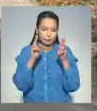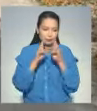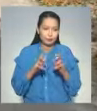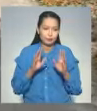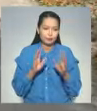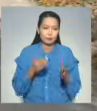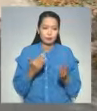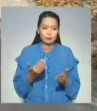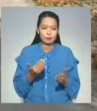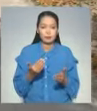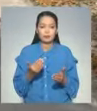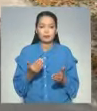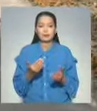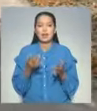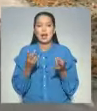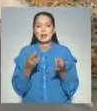Біз анализ жасаймыз.